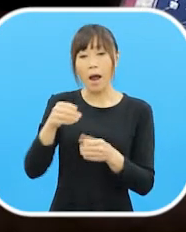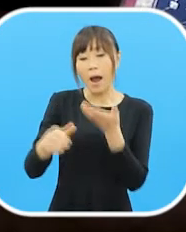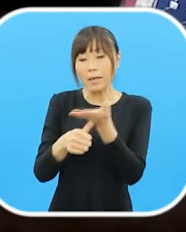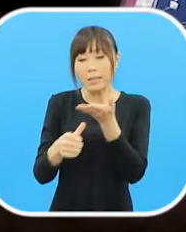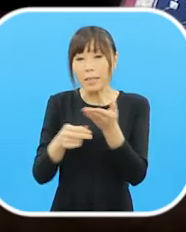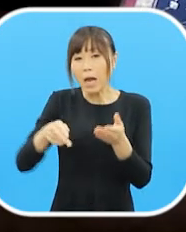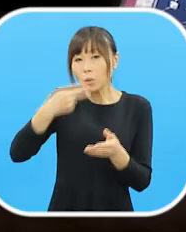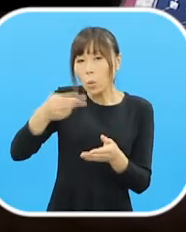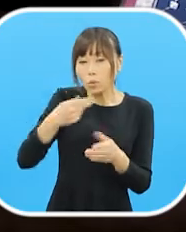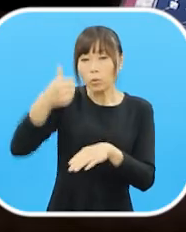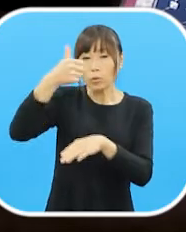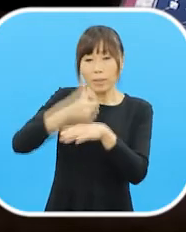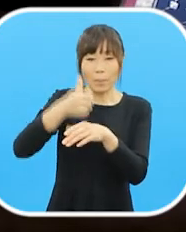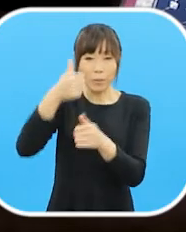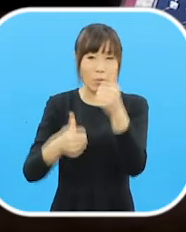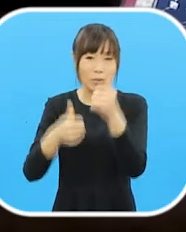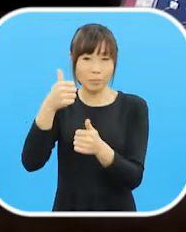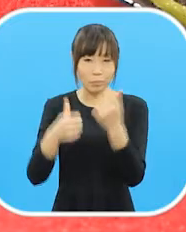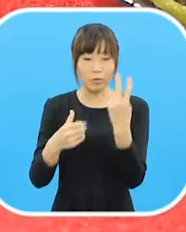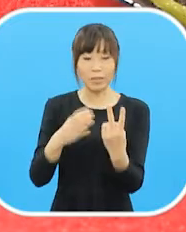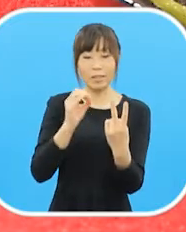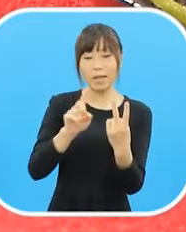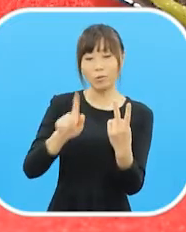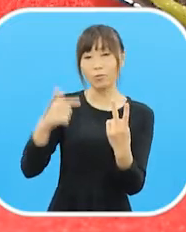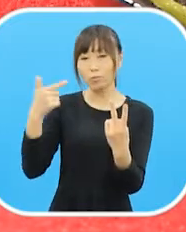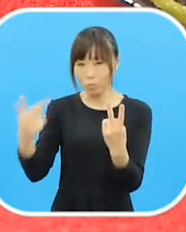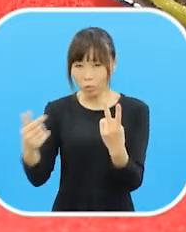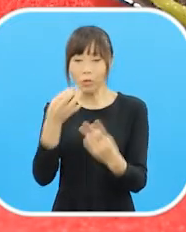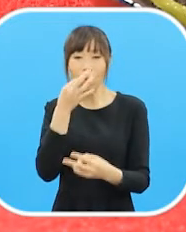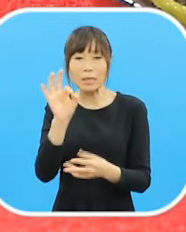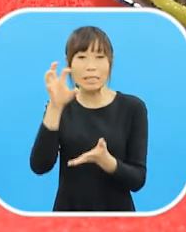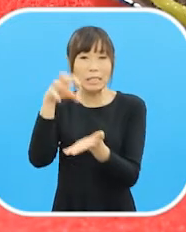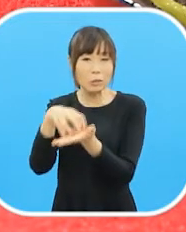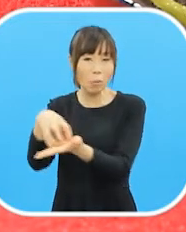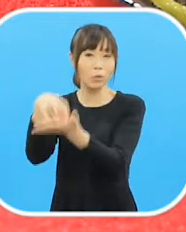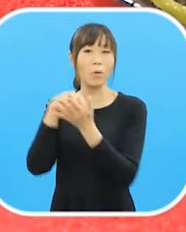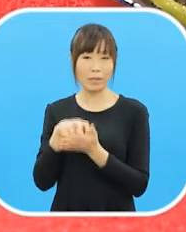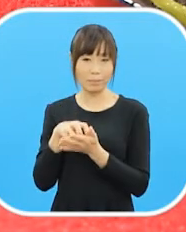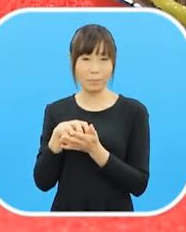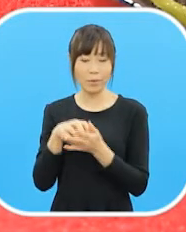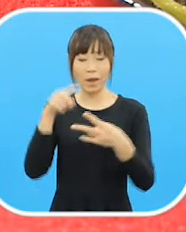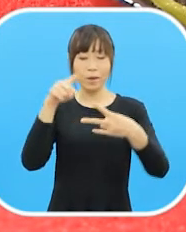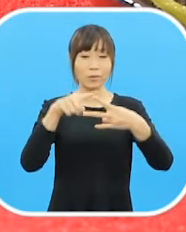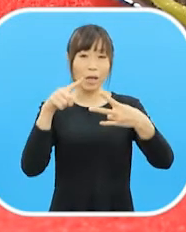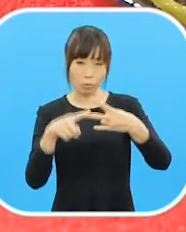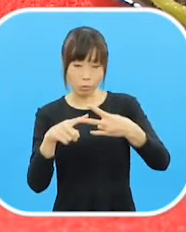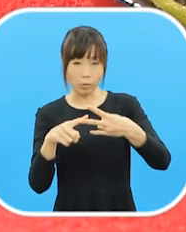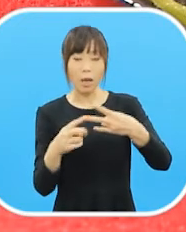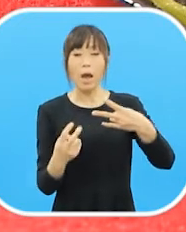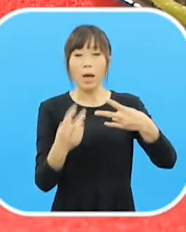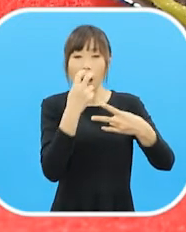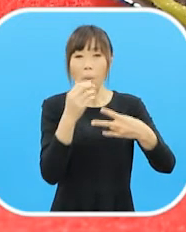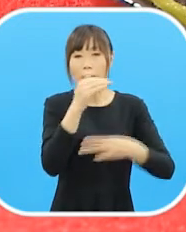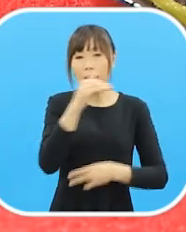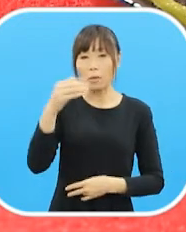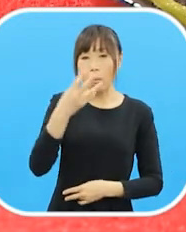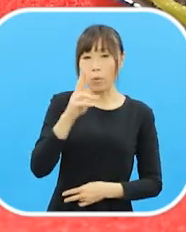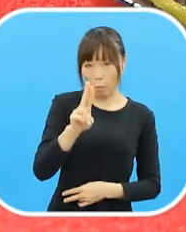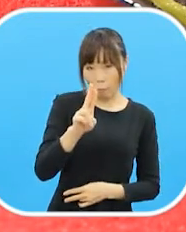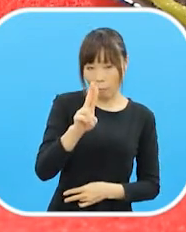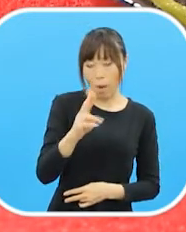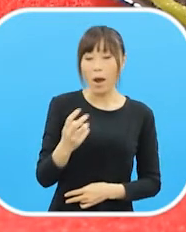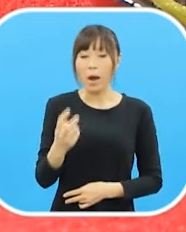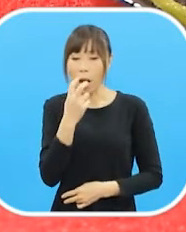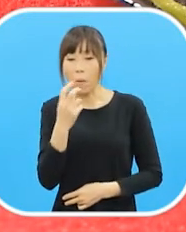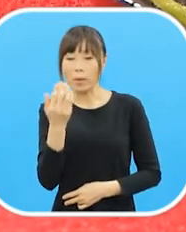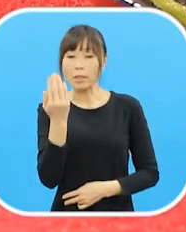ップ2016の金賞受賞商品です。2種類の枝豆、秋田香り御用と秋田ほのかをセットにしていますので